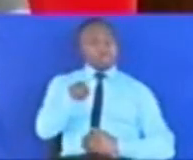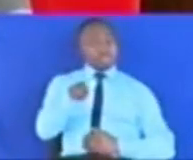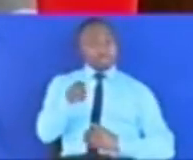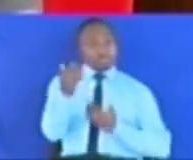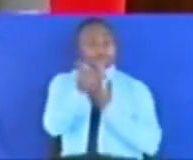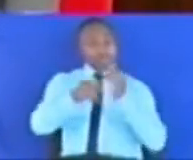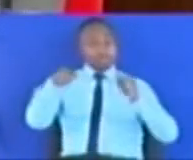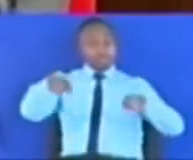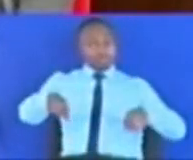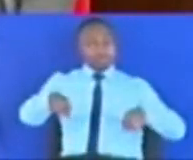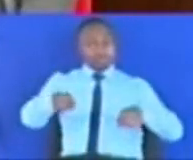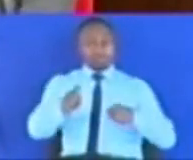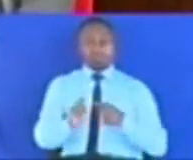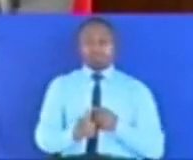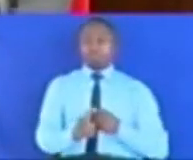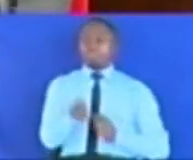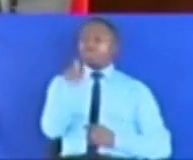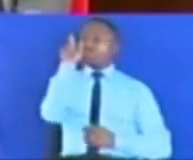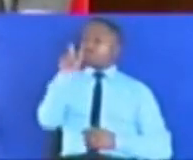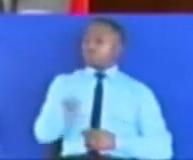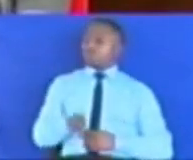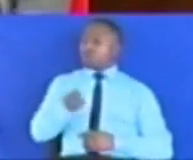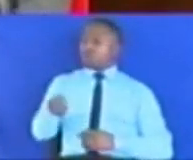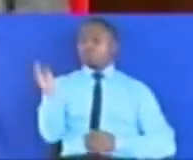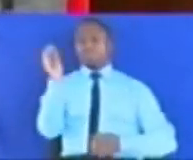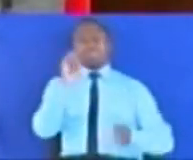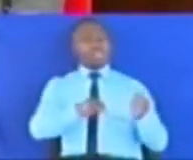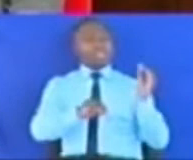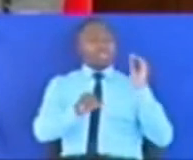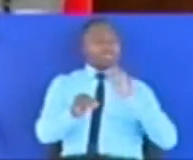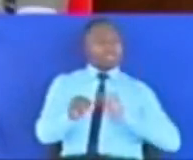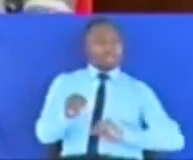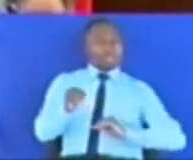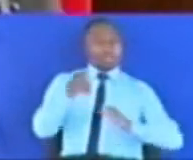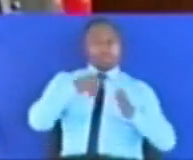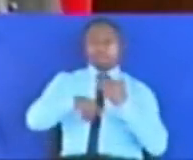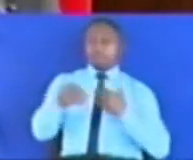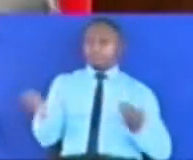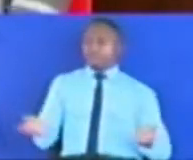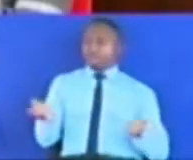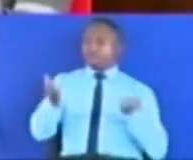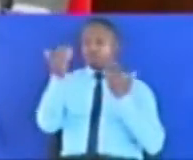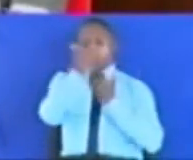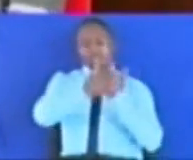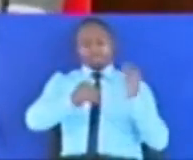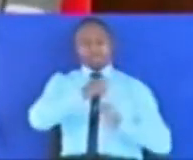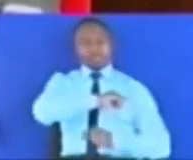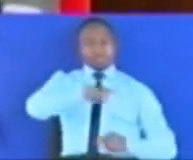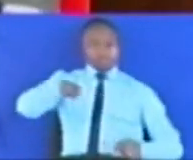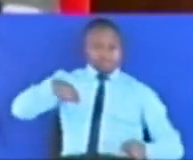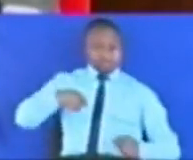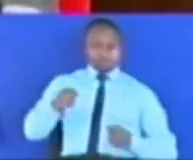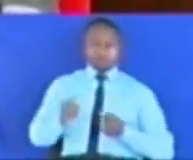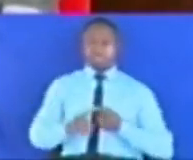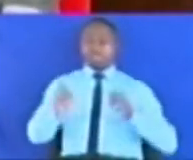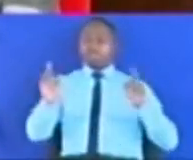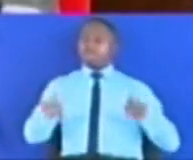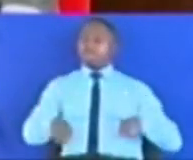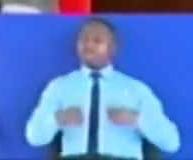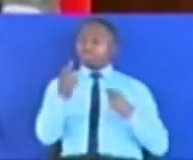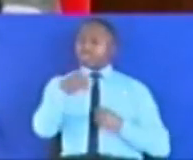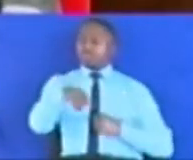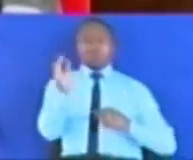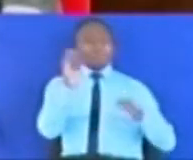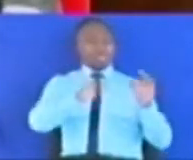hii ni watu ambao wamechangia sana katika maendeleo ya nchi yetu. Lakini pamoja na